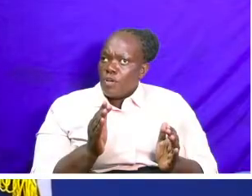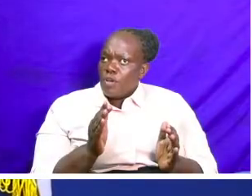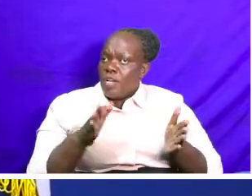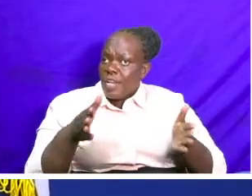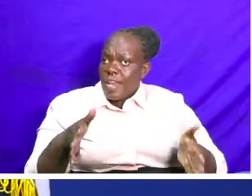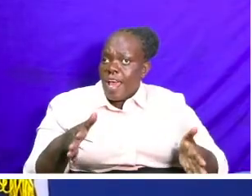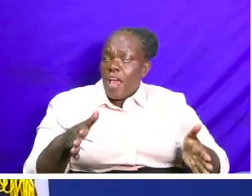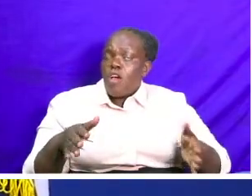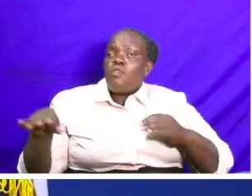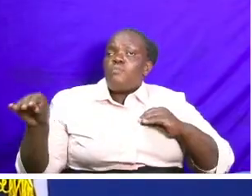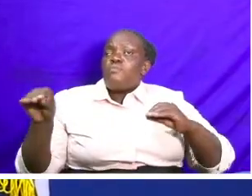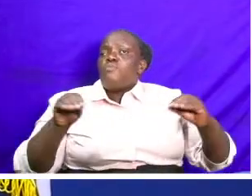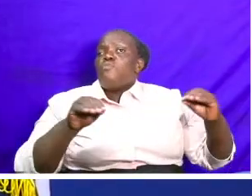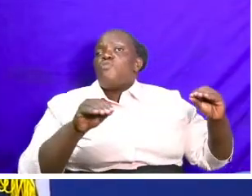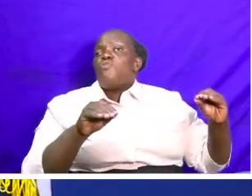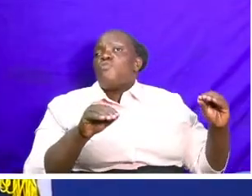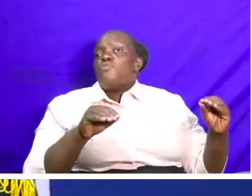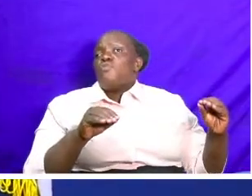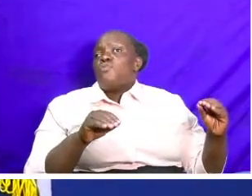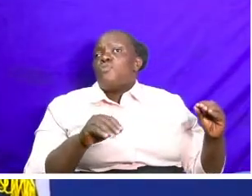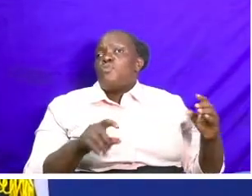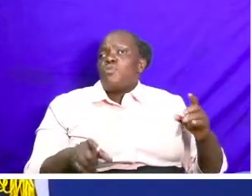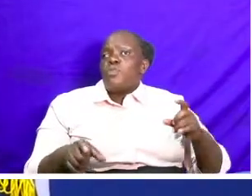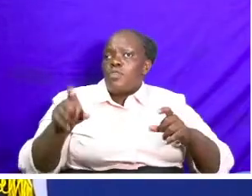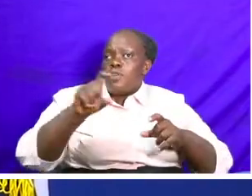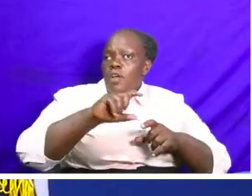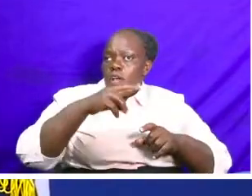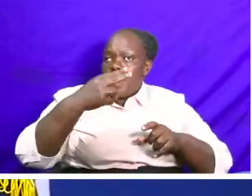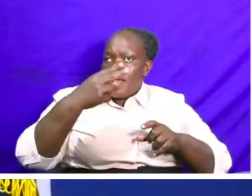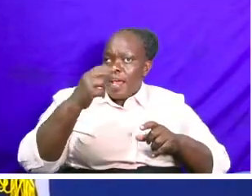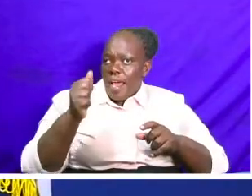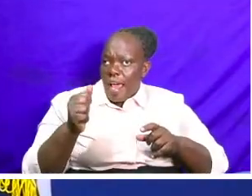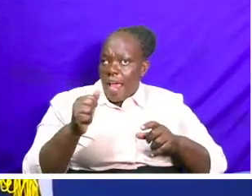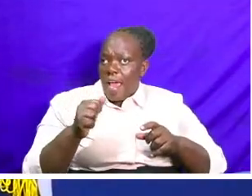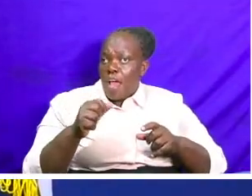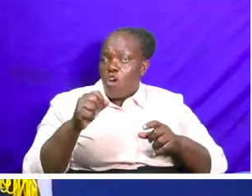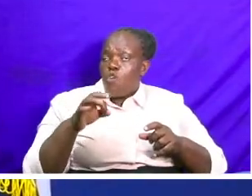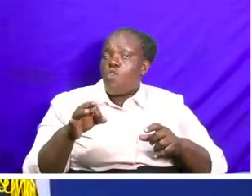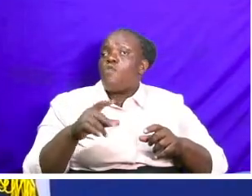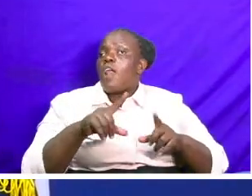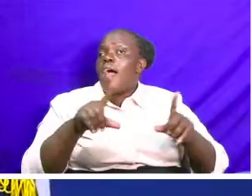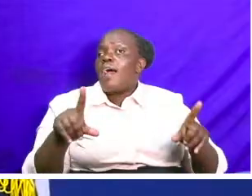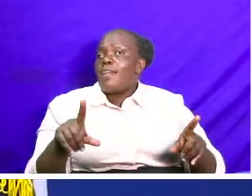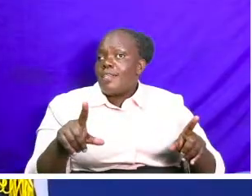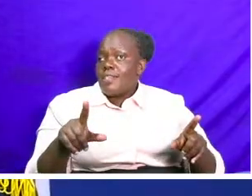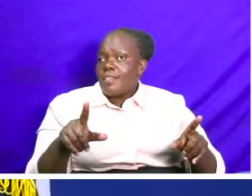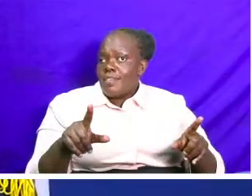Sasa inasongeshwa iongezewe ekari ya ardhi,